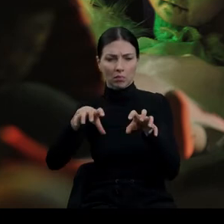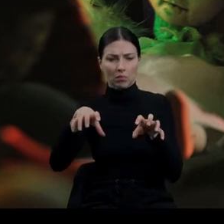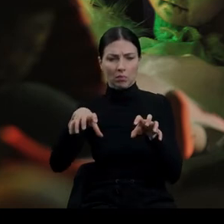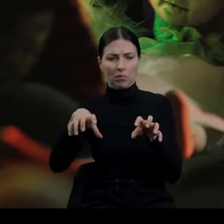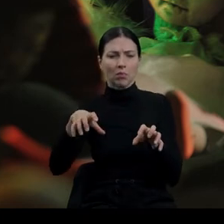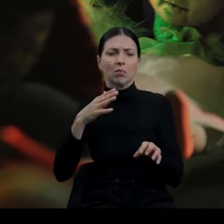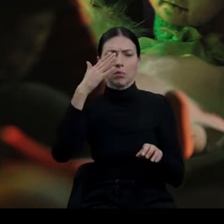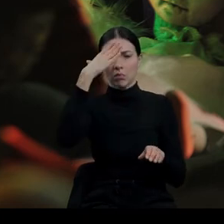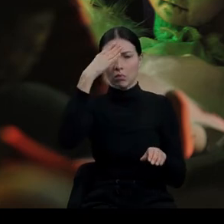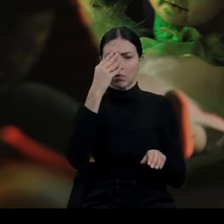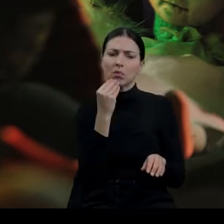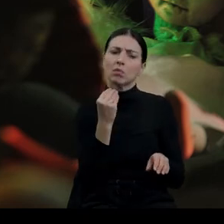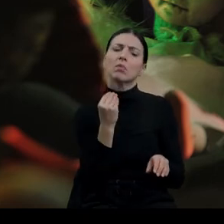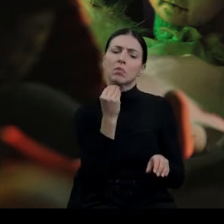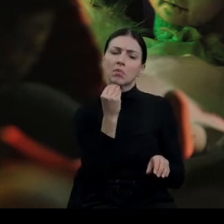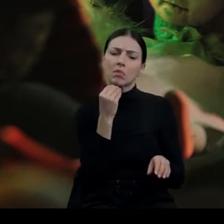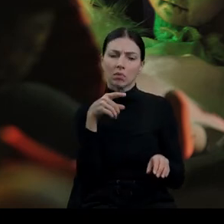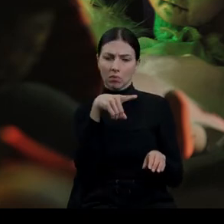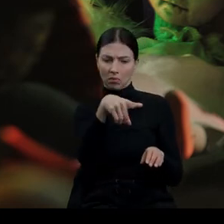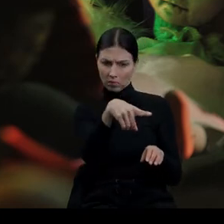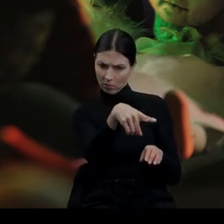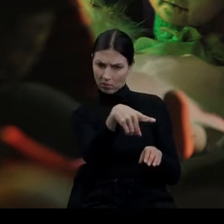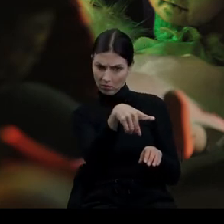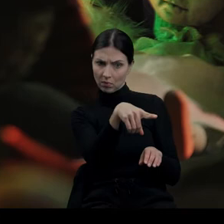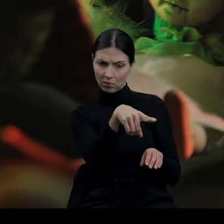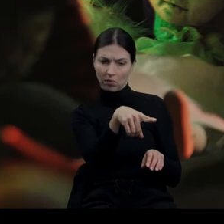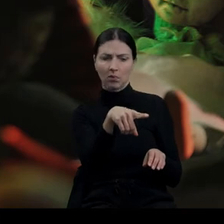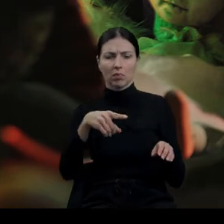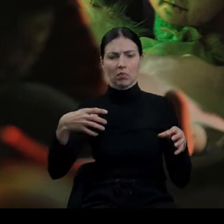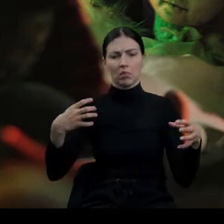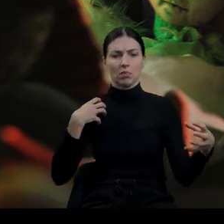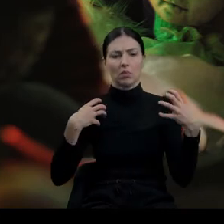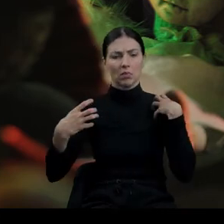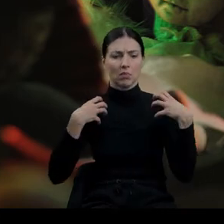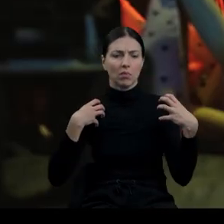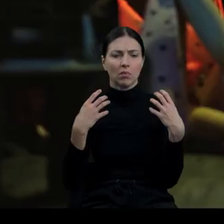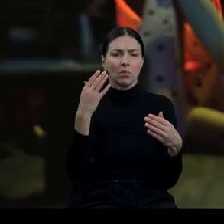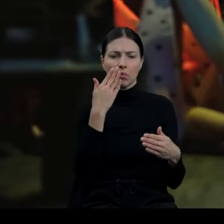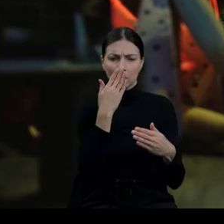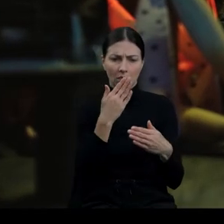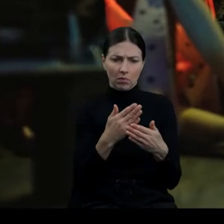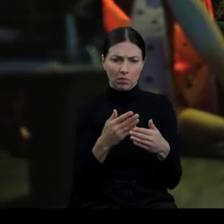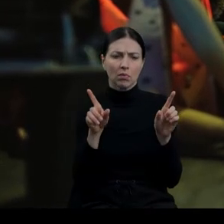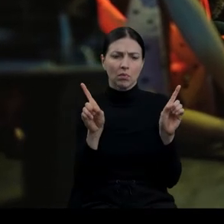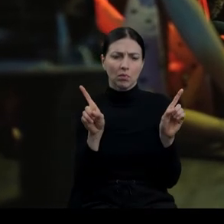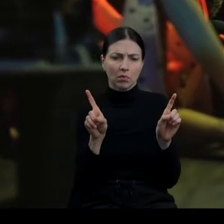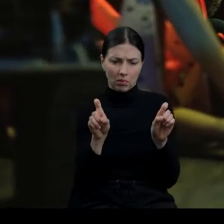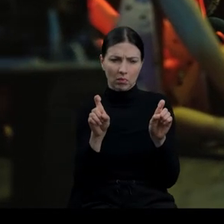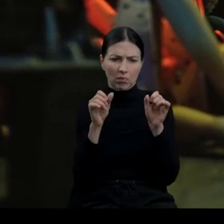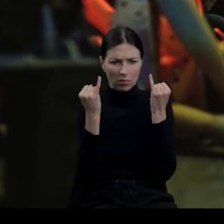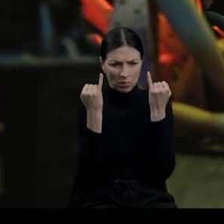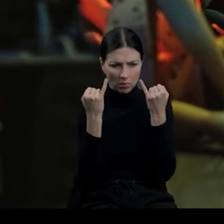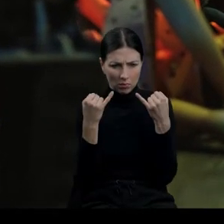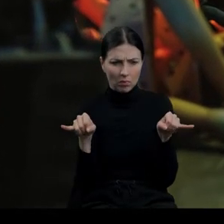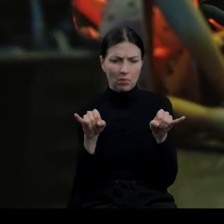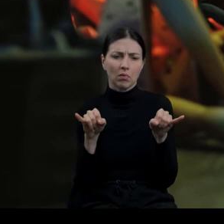tam reżyserskie budowanie sytuacji, sytuacja plastyczna, scenograficzna. Więc szczerze mówiąc, ja